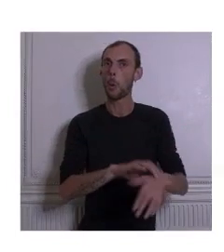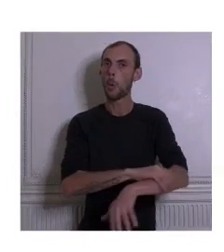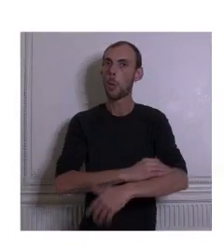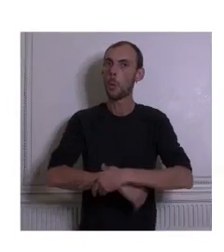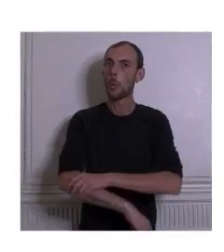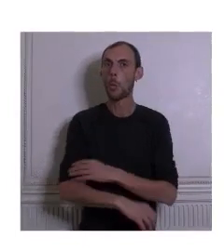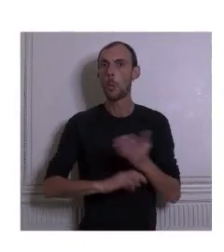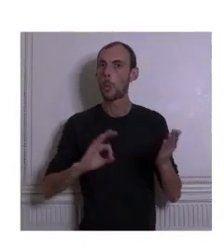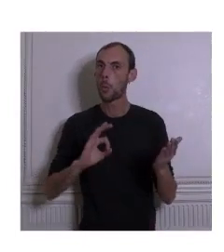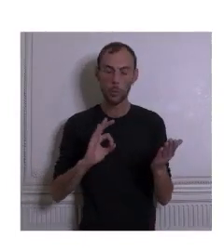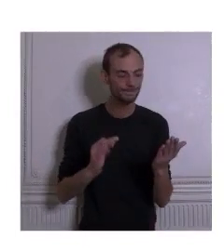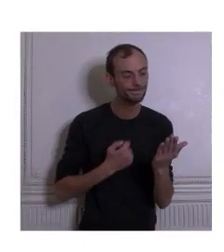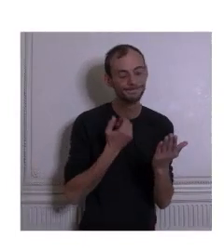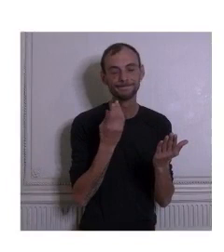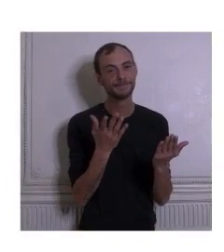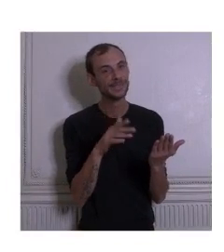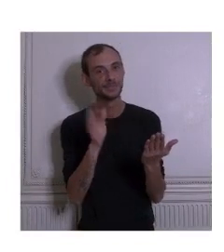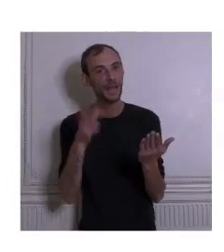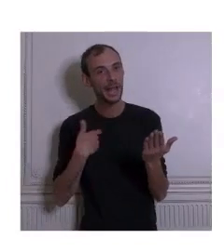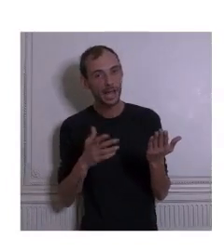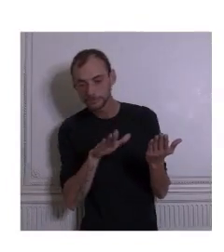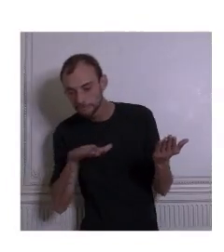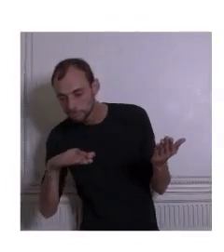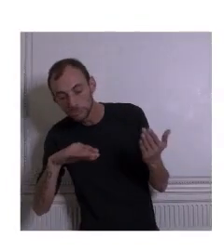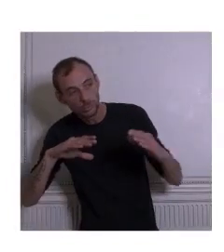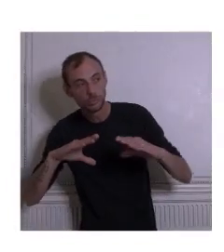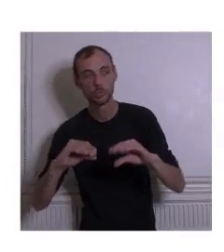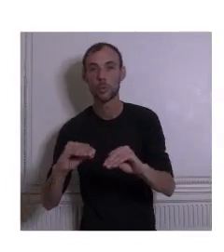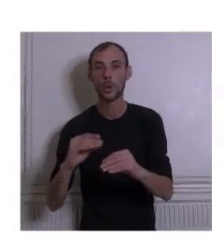mais malheureusement sans réponse. Donc j'espère que ce texte vous convient.